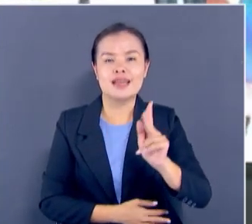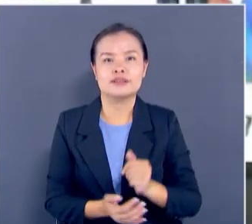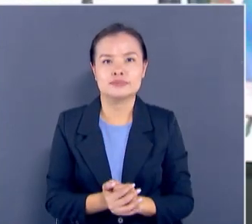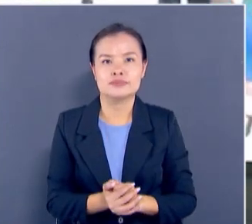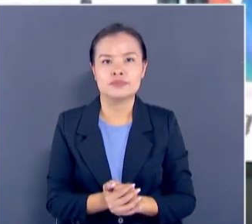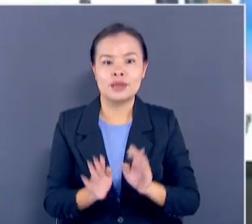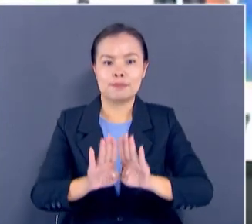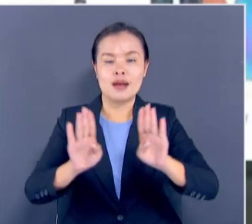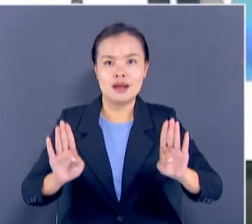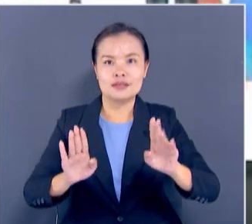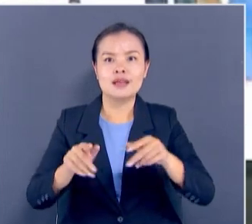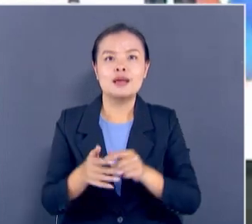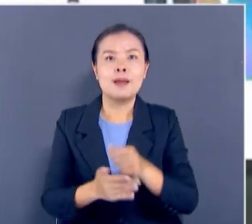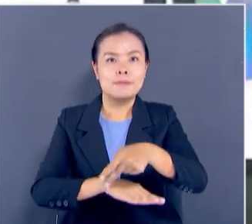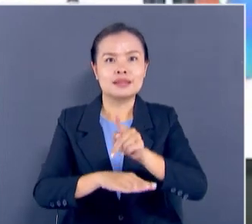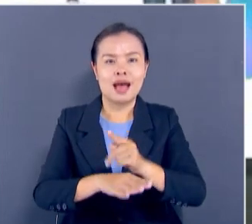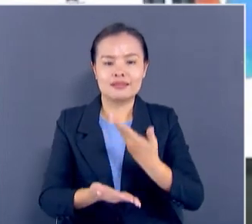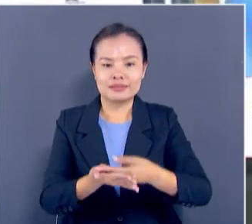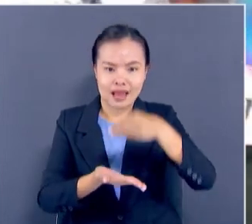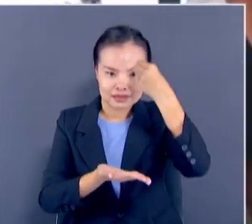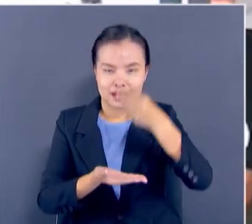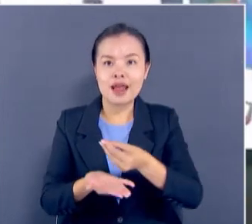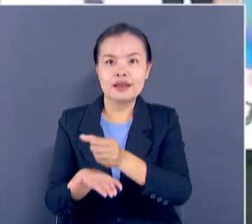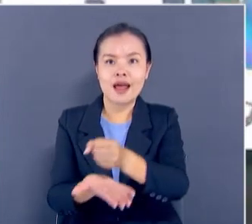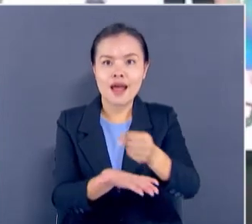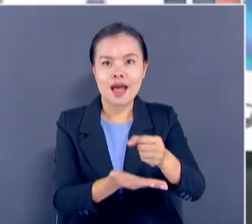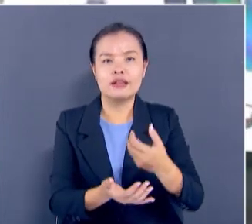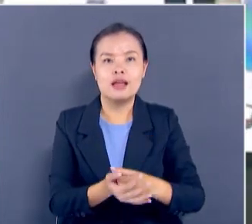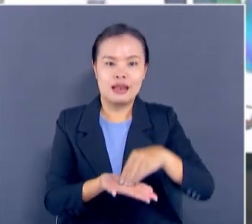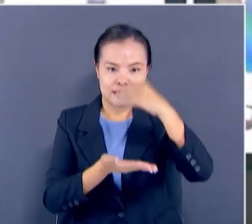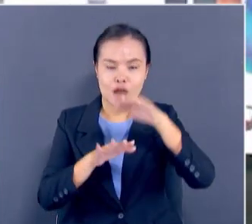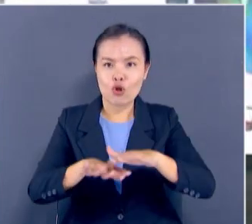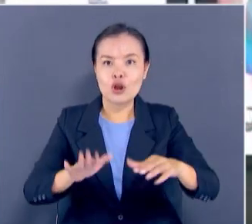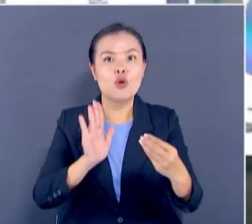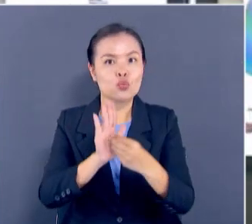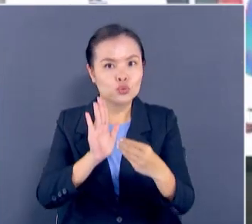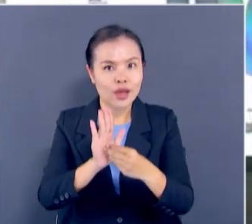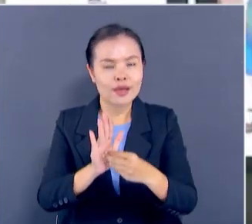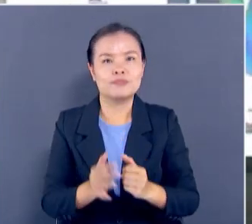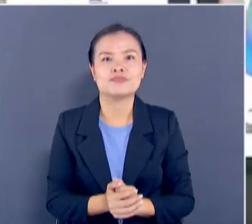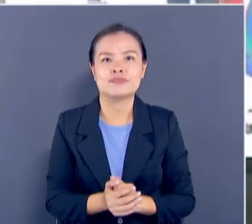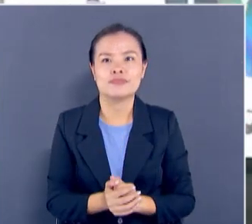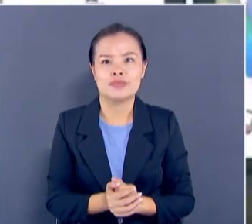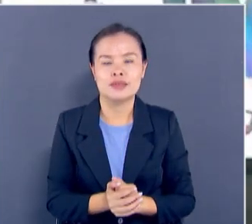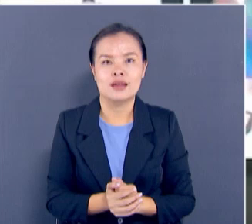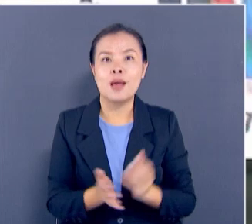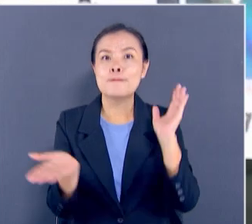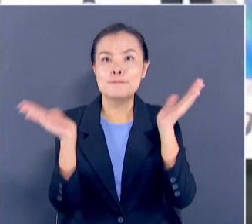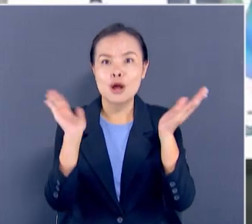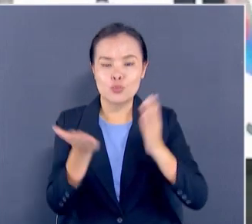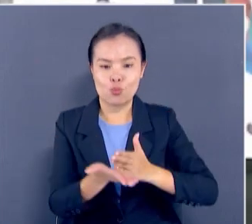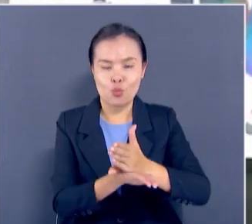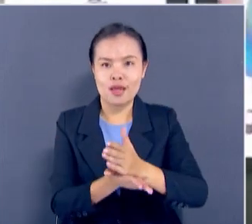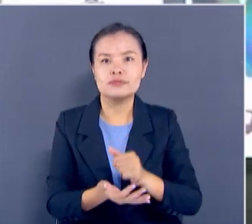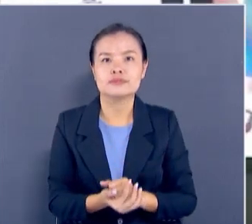เป็นประธานเปิดงานและร่วมมอบทุนการศึกษาให้กับนักเรียนจากโรงเรียนสังกัดกรุงเทพมหานครสำนักงานเขตปทุมวัน